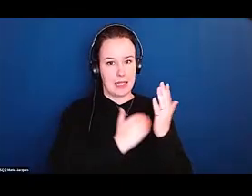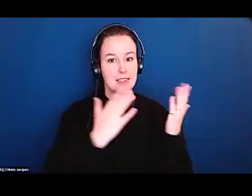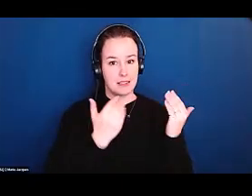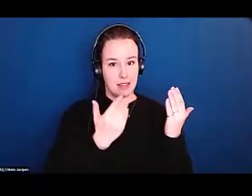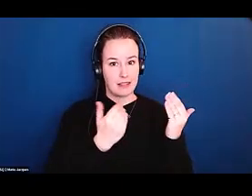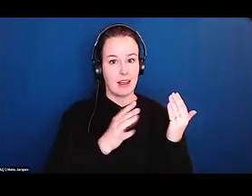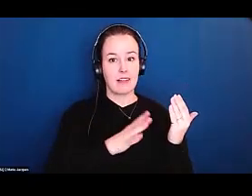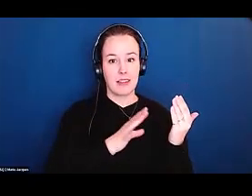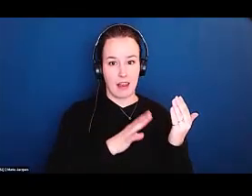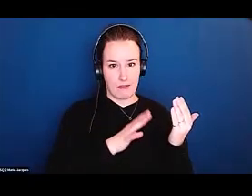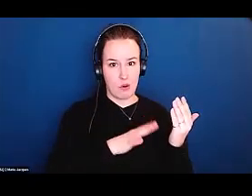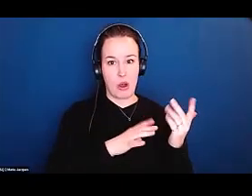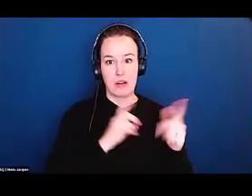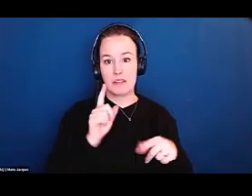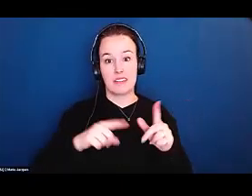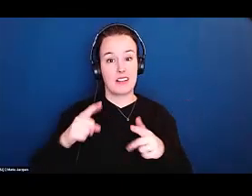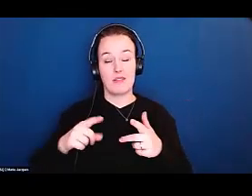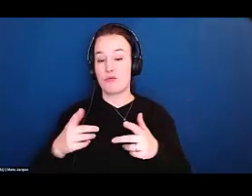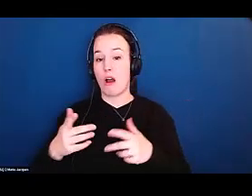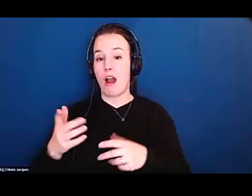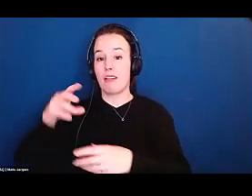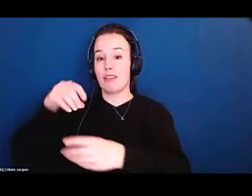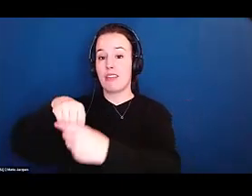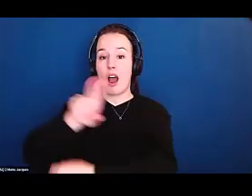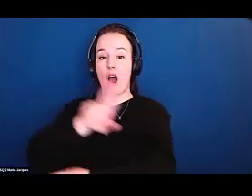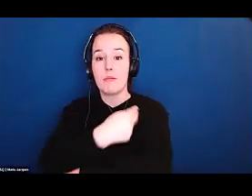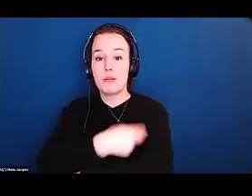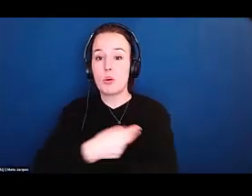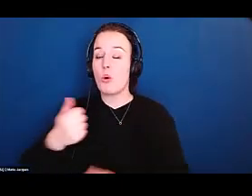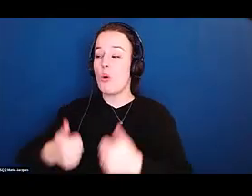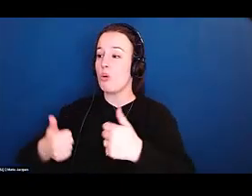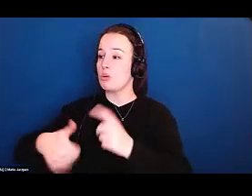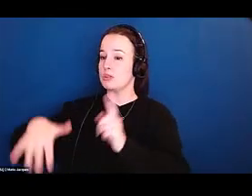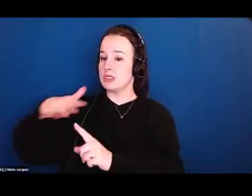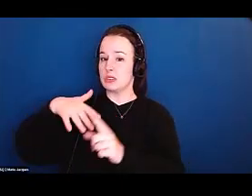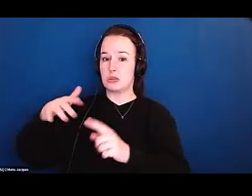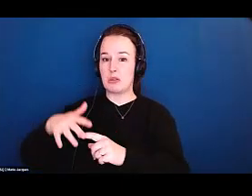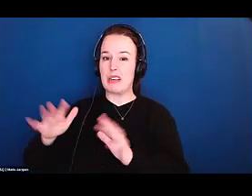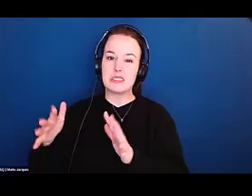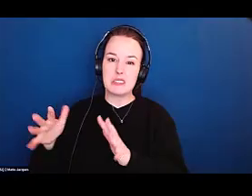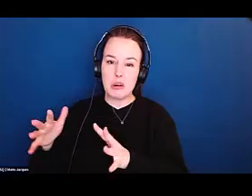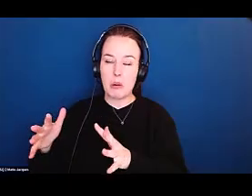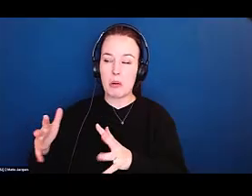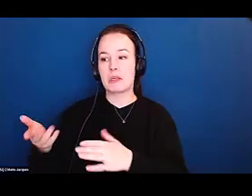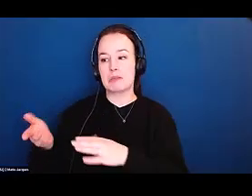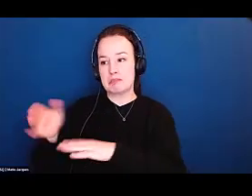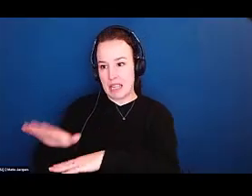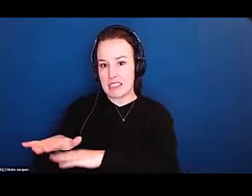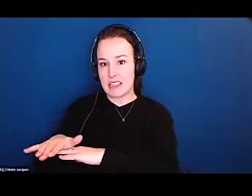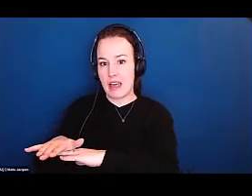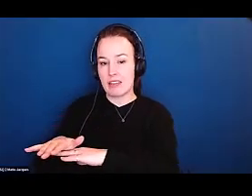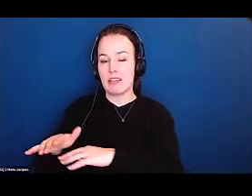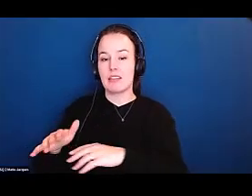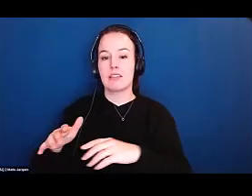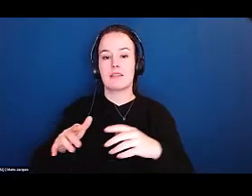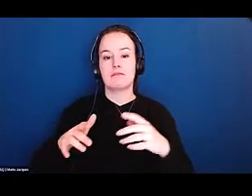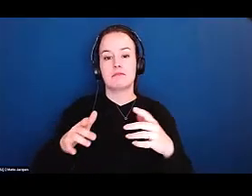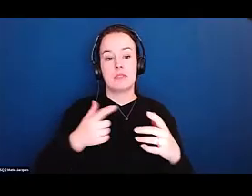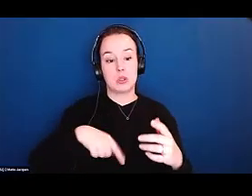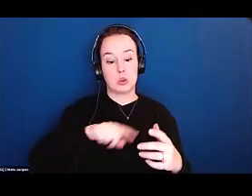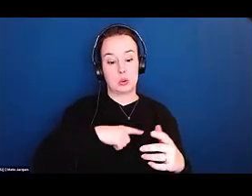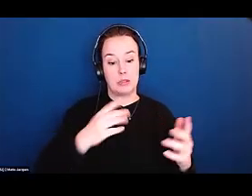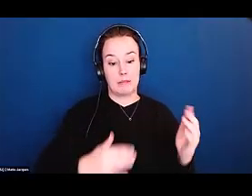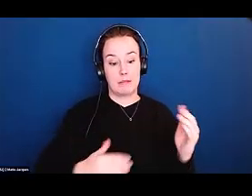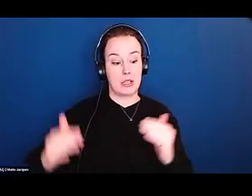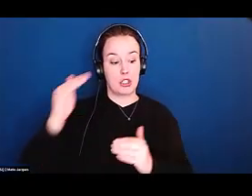liste d'attente. Parfois, ils meurent dans des hôpitaux, dans des situations qui ne sont pas excellentes. Et la plupart des